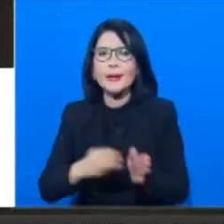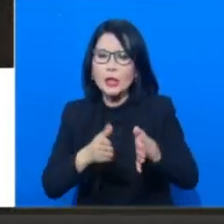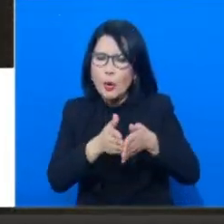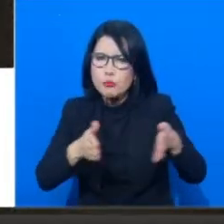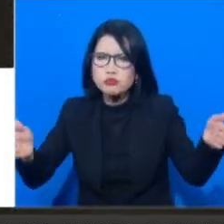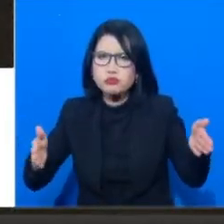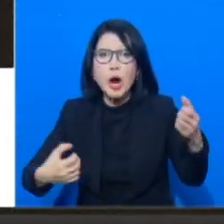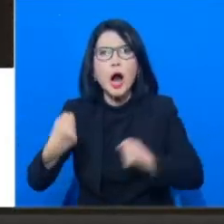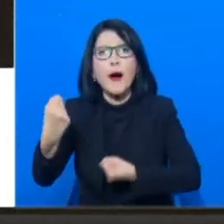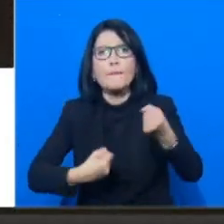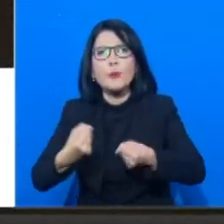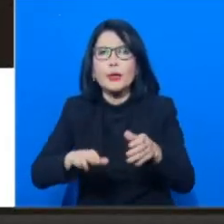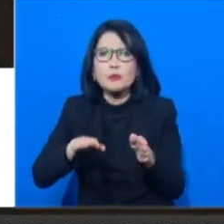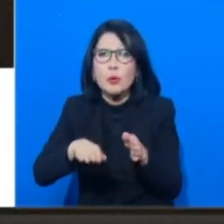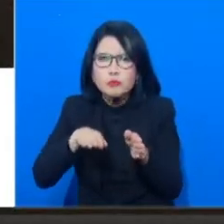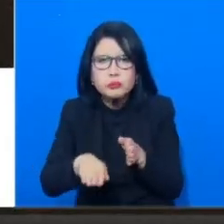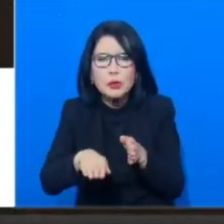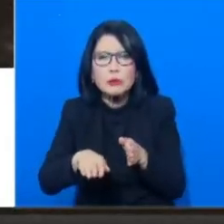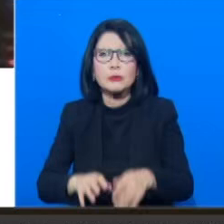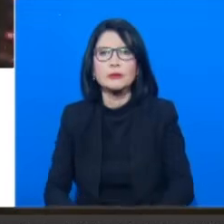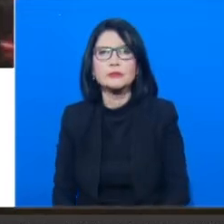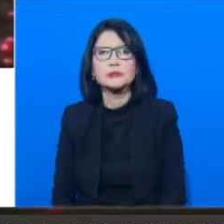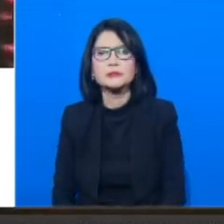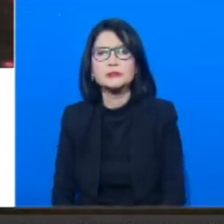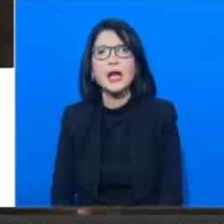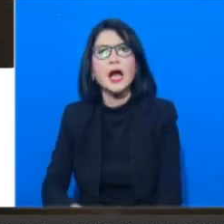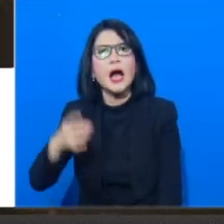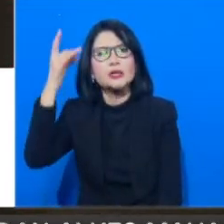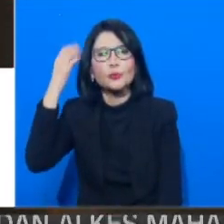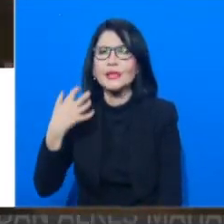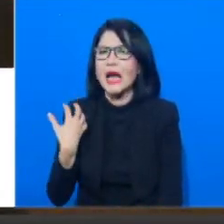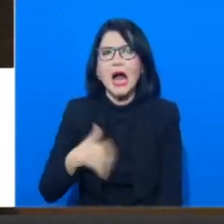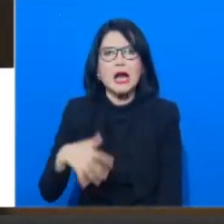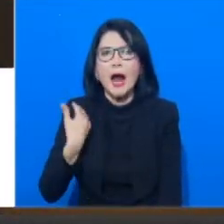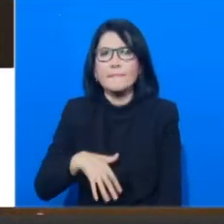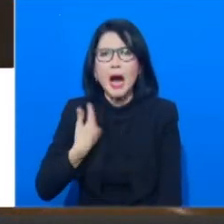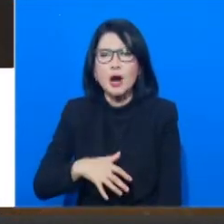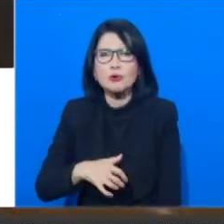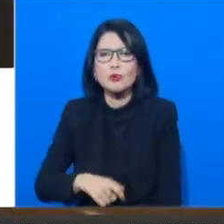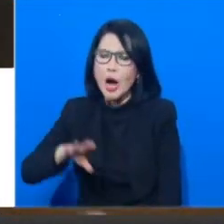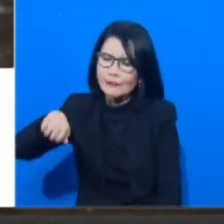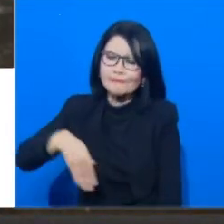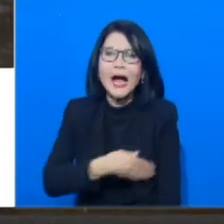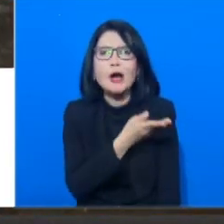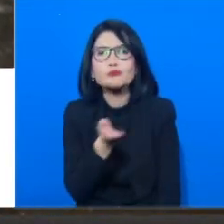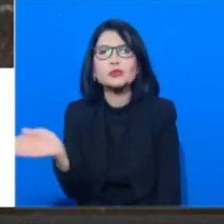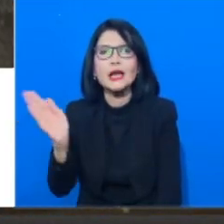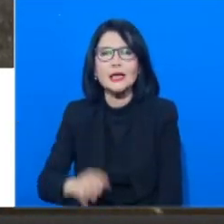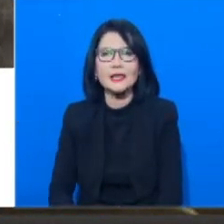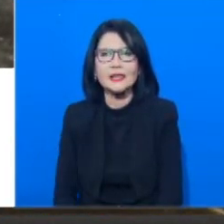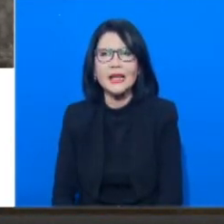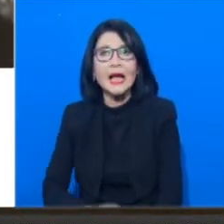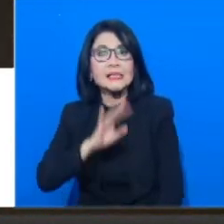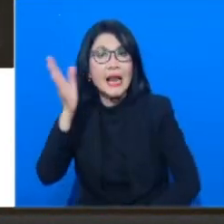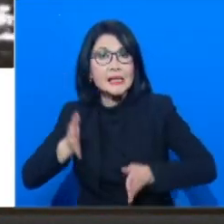Sejumlah kendaraan mogok saat melintasi banjir. Para pengendara yang tak mau kendaraannya rusak memilih putar arah. Tak hanya ruas